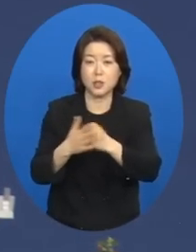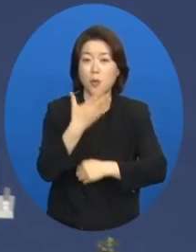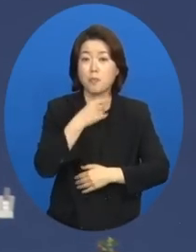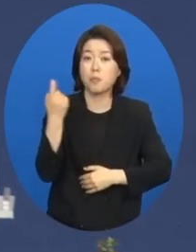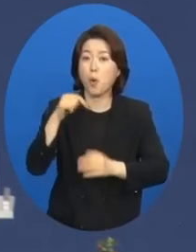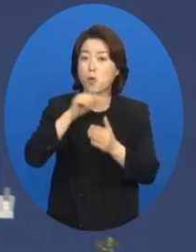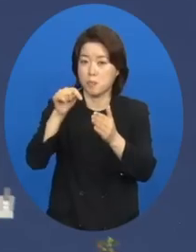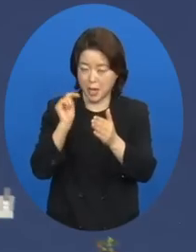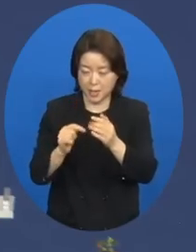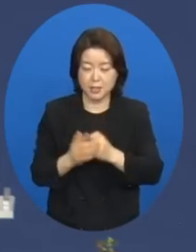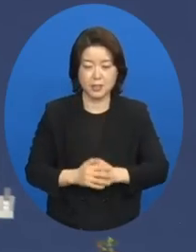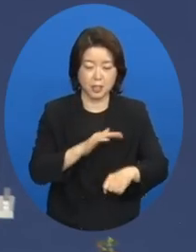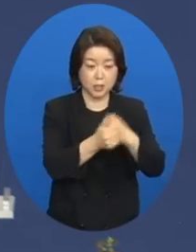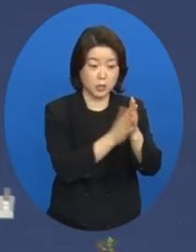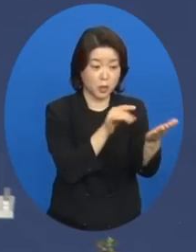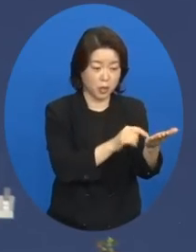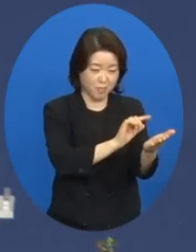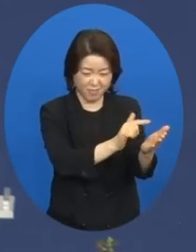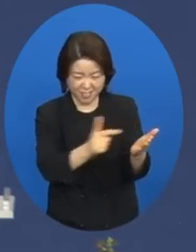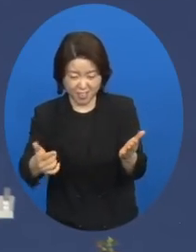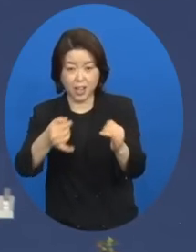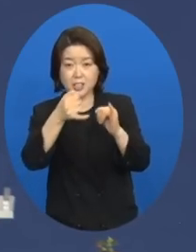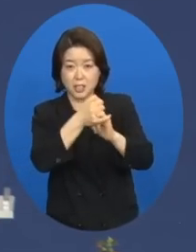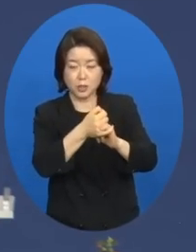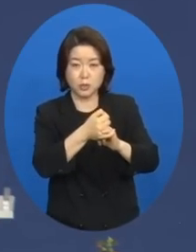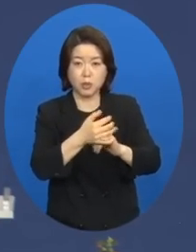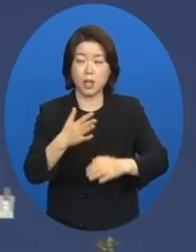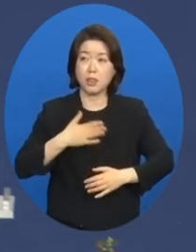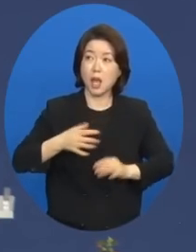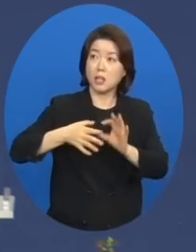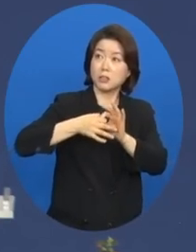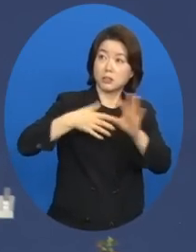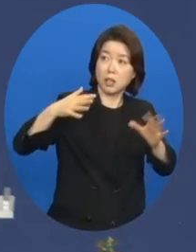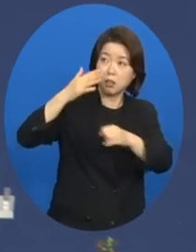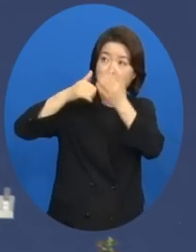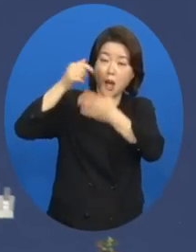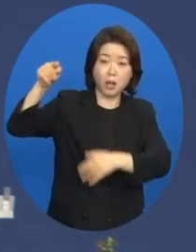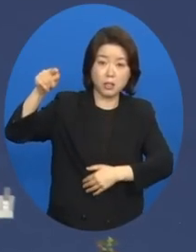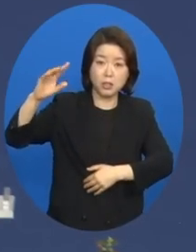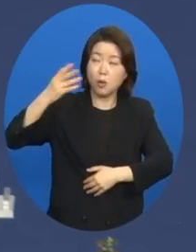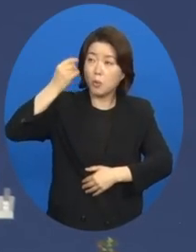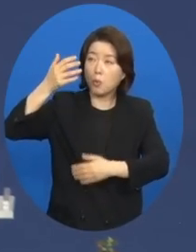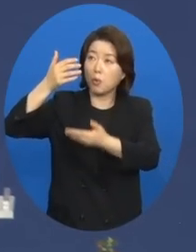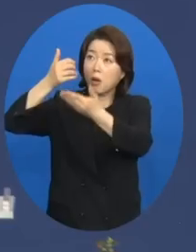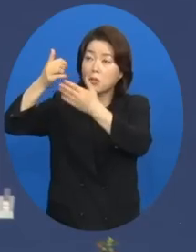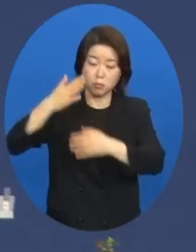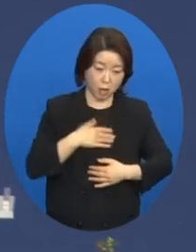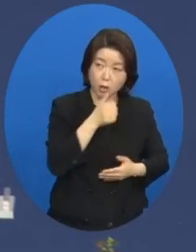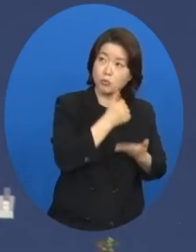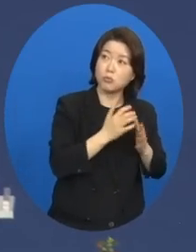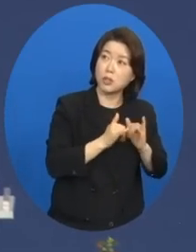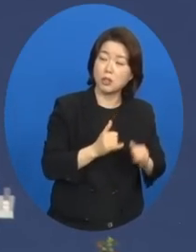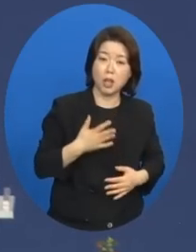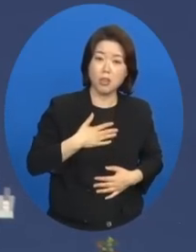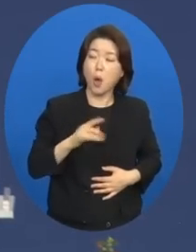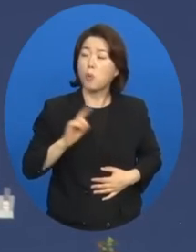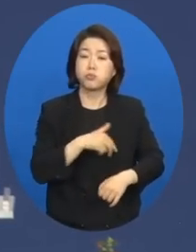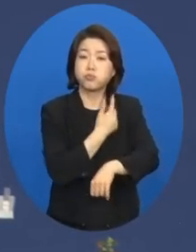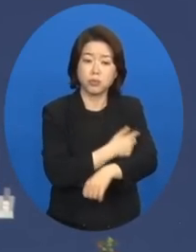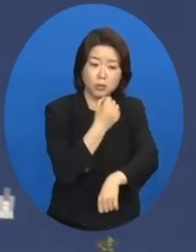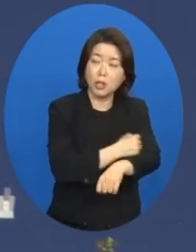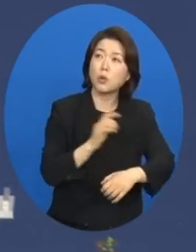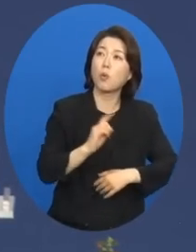안에서 이 성경에 있는 모든 약속은 나하고 상관이 없었던 하나님 거룩하시고 나는 죄인인데 내가 무슨 자격과